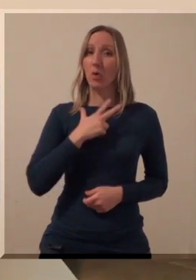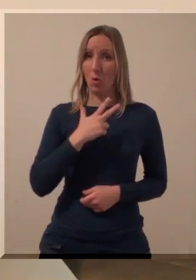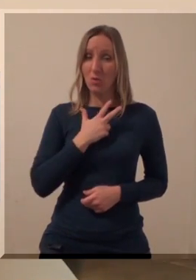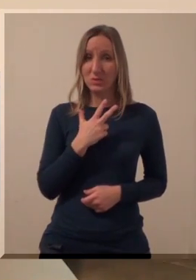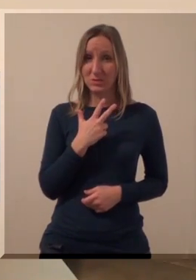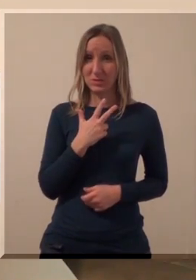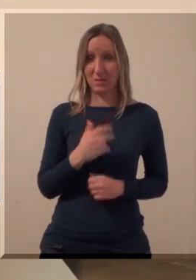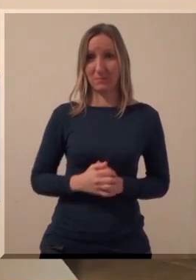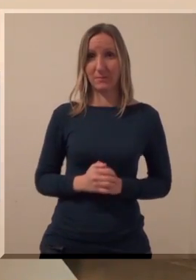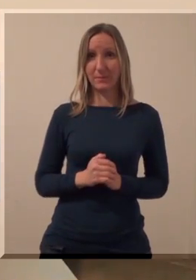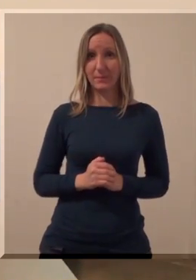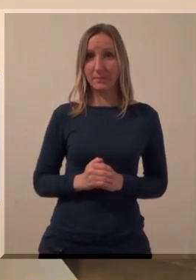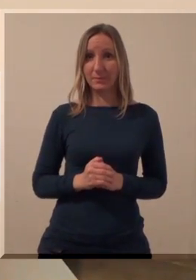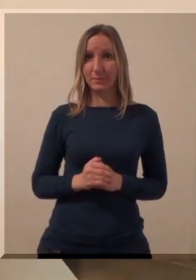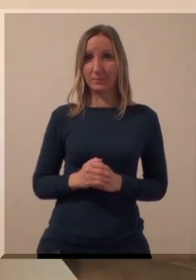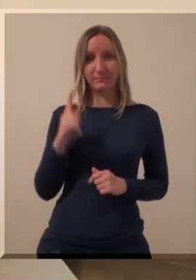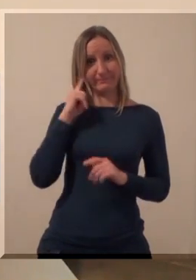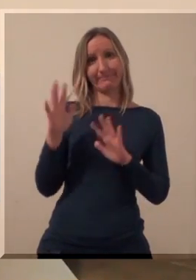bronze u sportskom pletu.